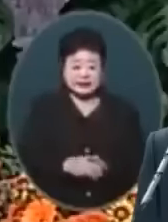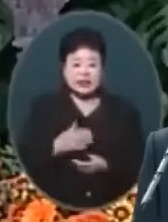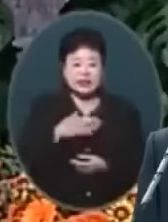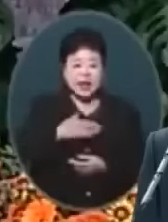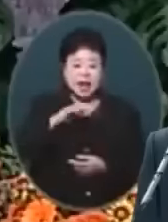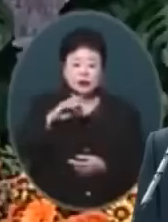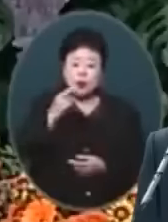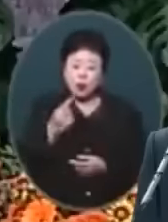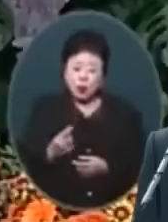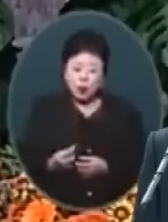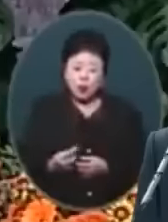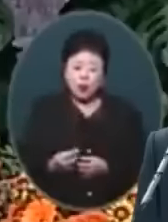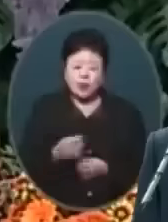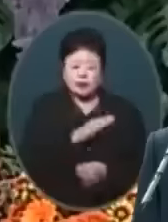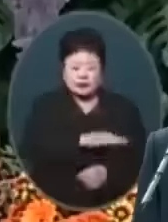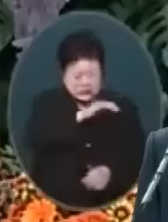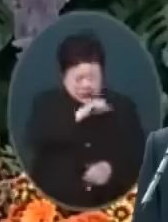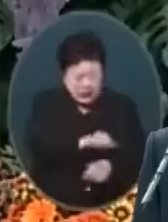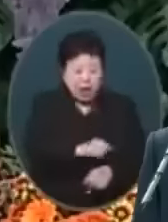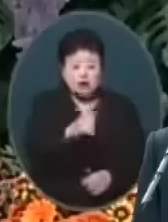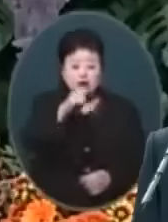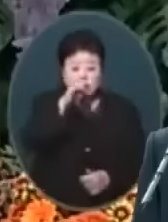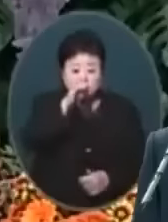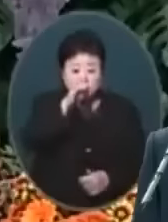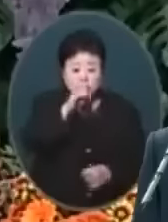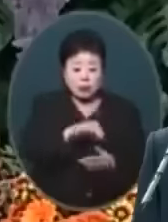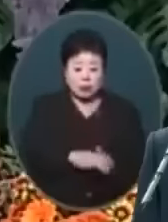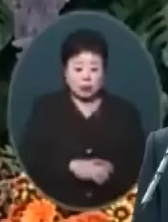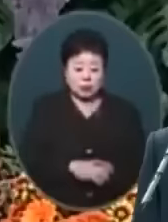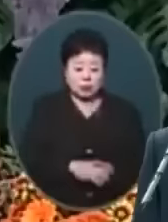나도 잘하는 것이 있다,